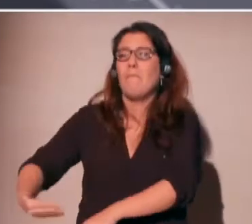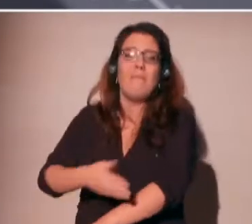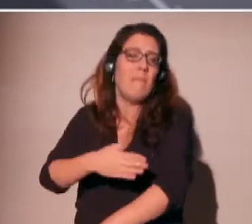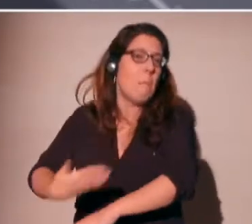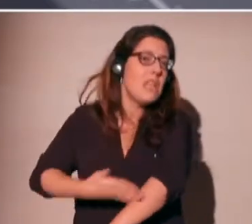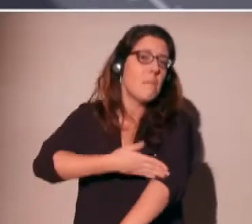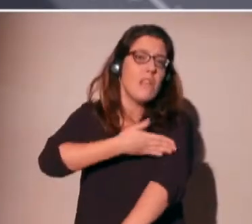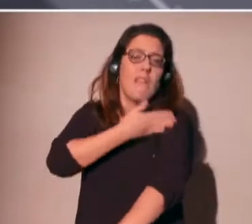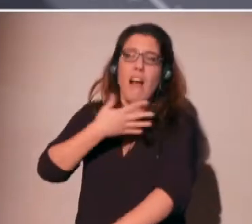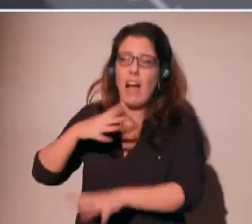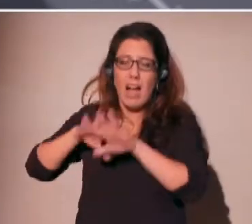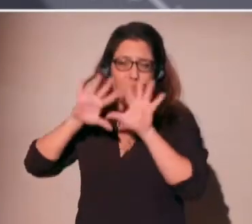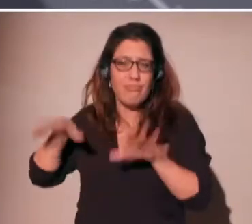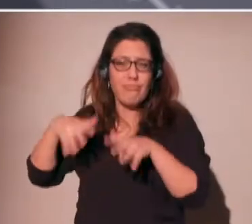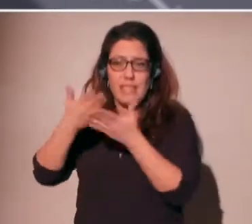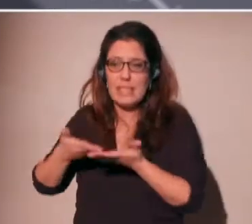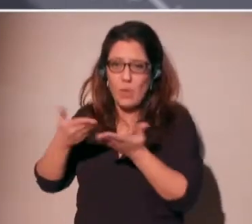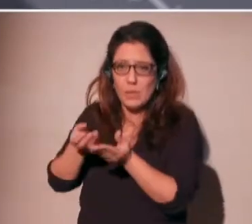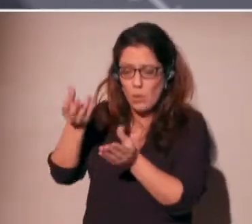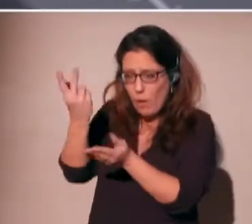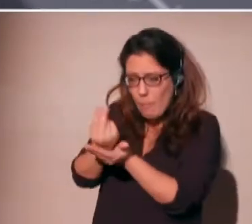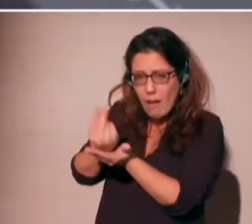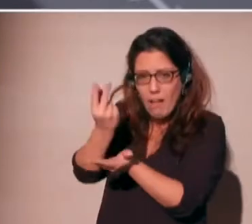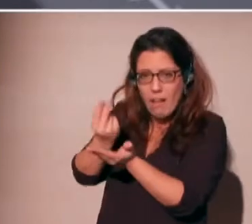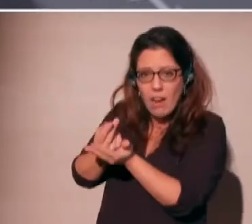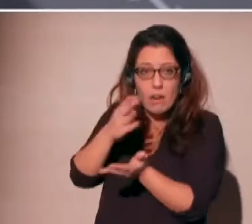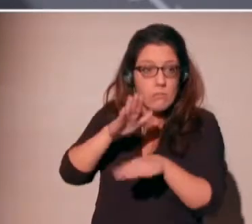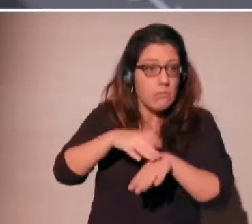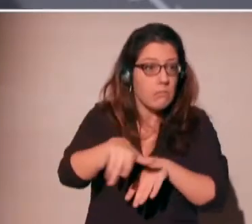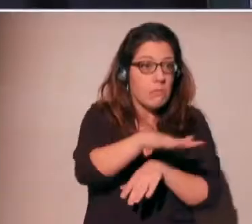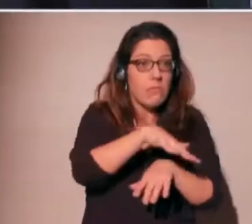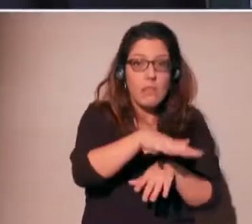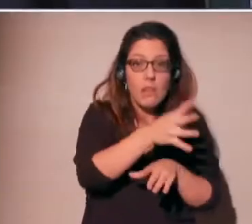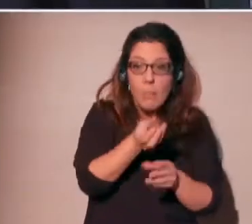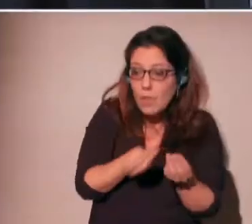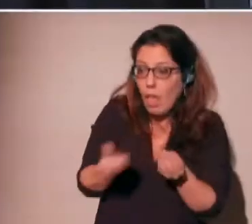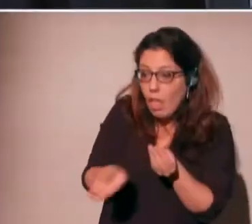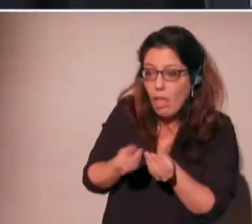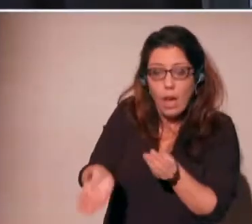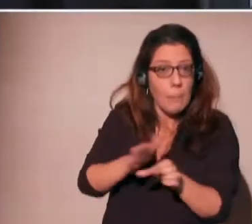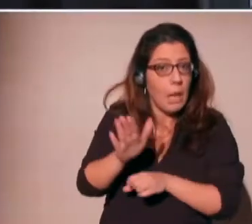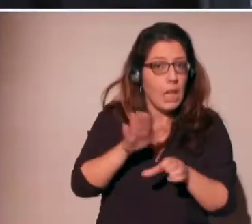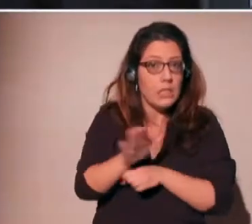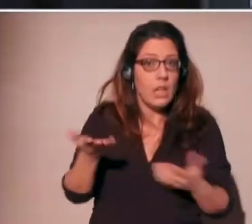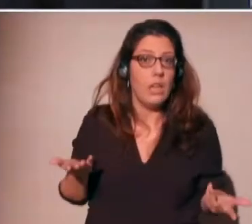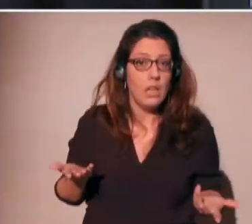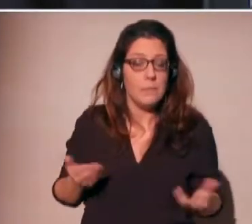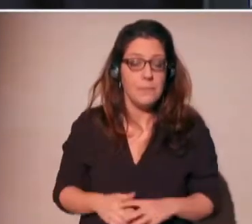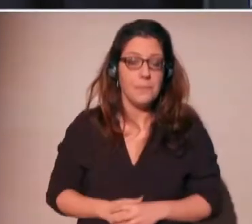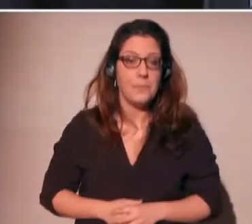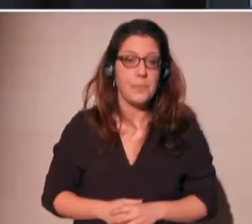donc, on n'a pas assez d'informations dans l'univers pour fournir suffisamment d'exemples à ces systèmes